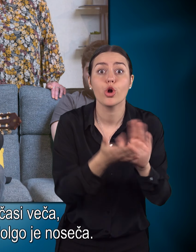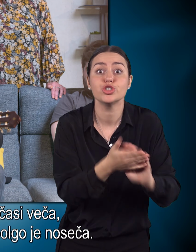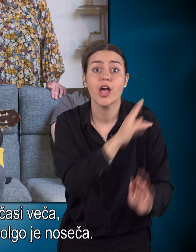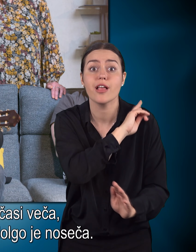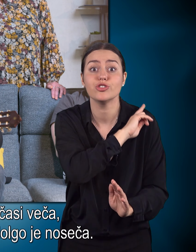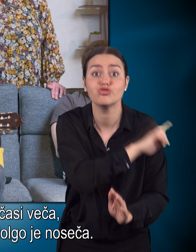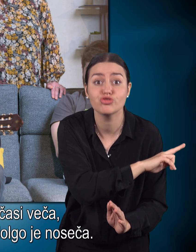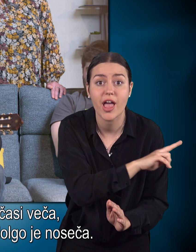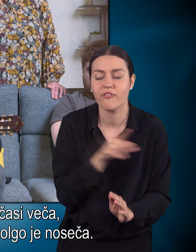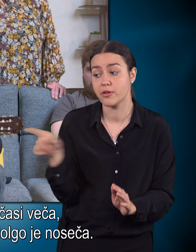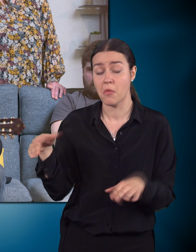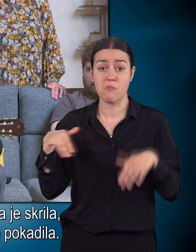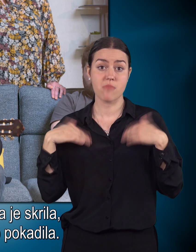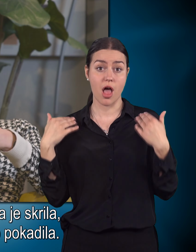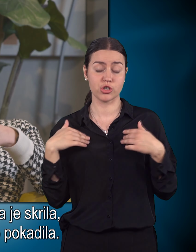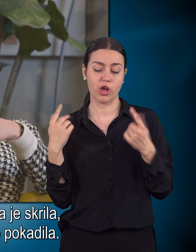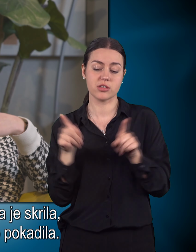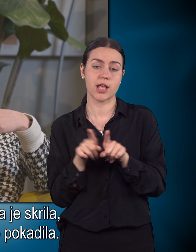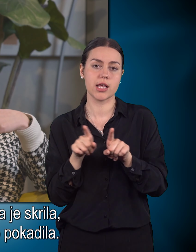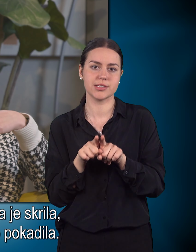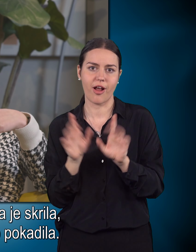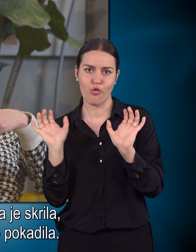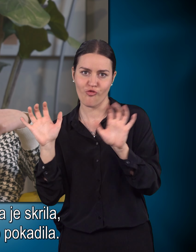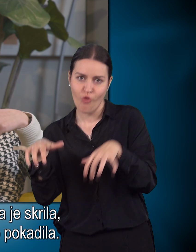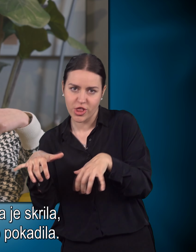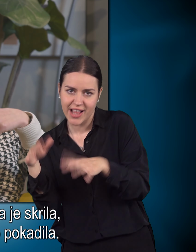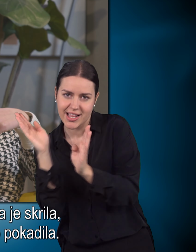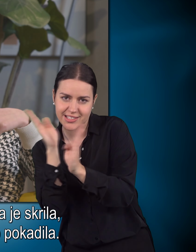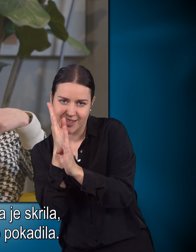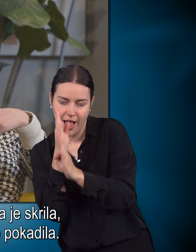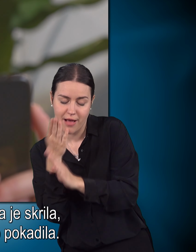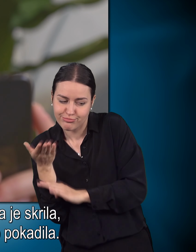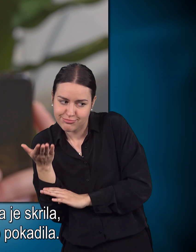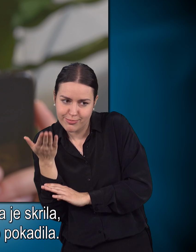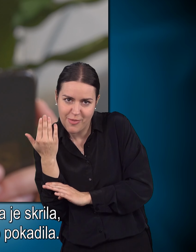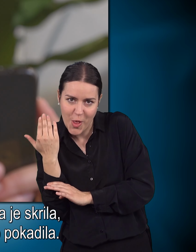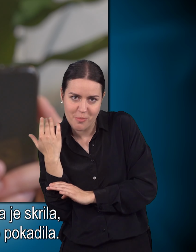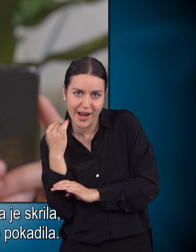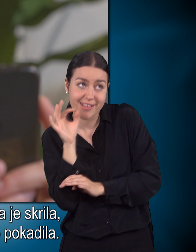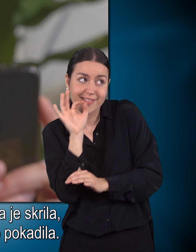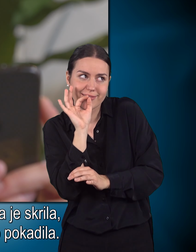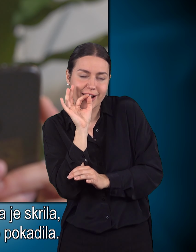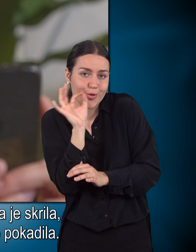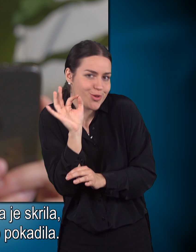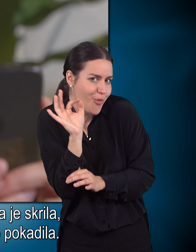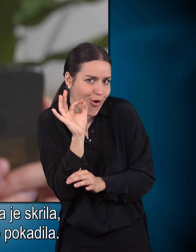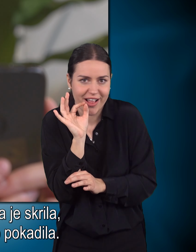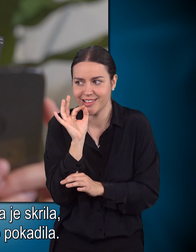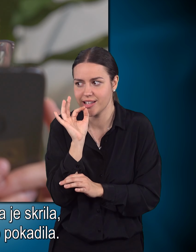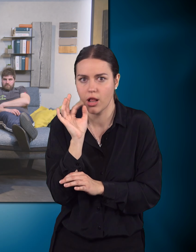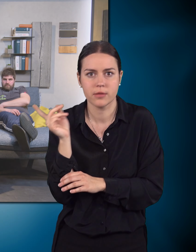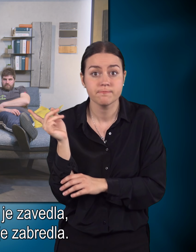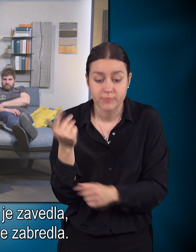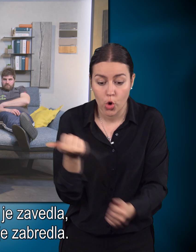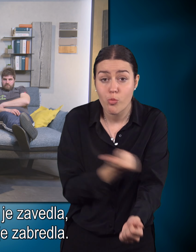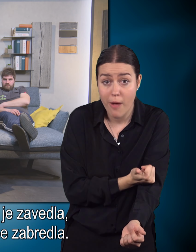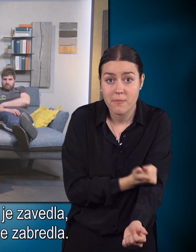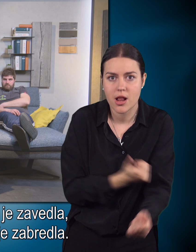šefom že dolgo je noseča. Se v fotelj ta mlajša je skrila, malo prej je travco pokadila.